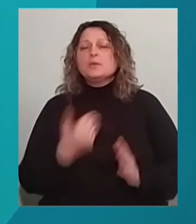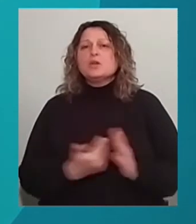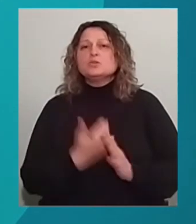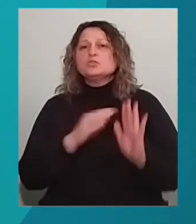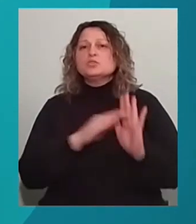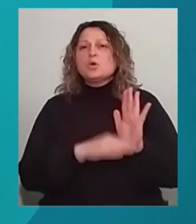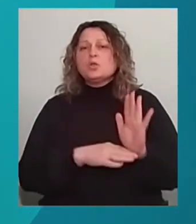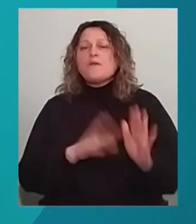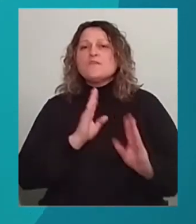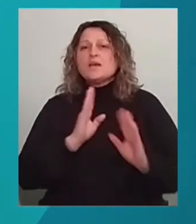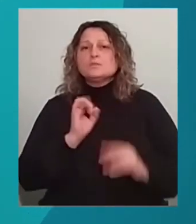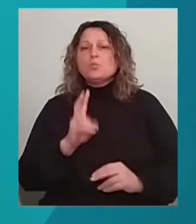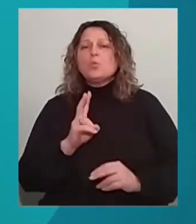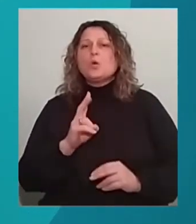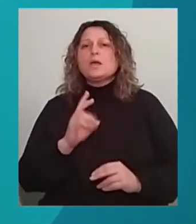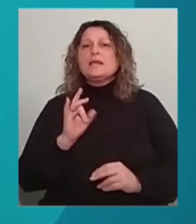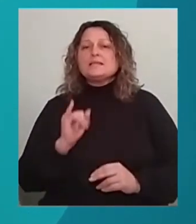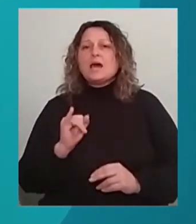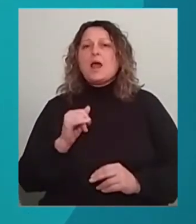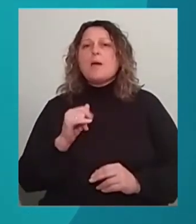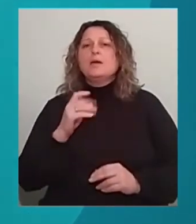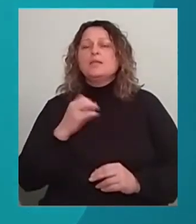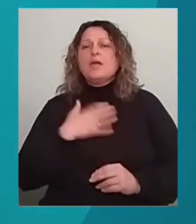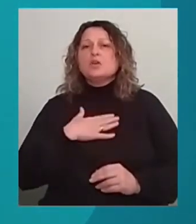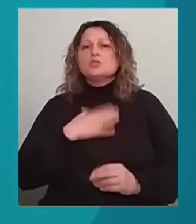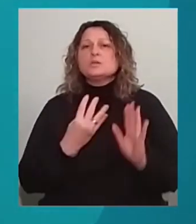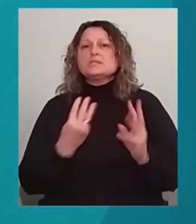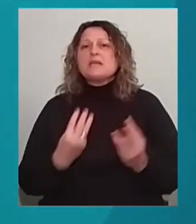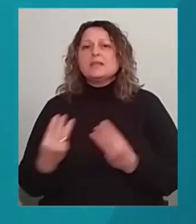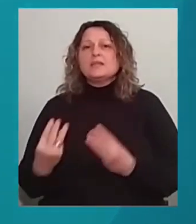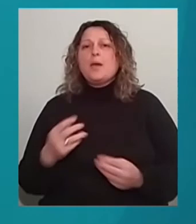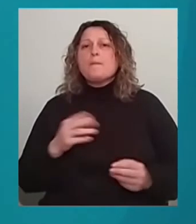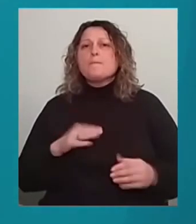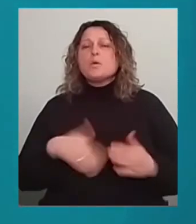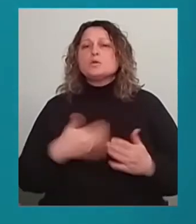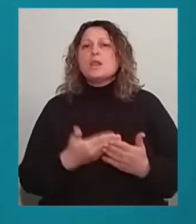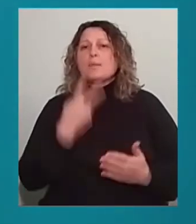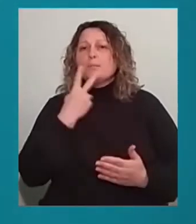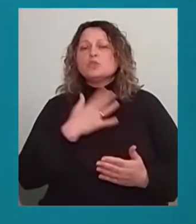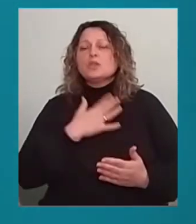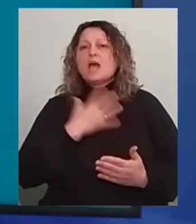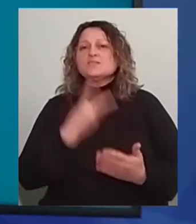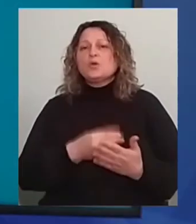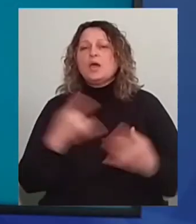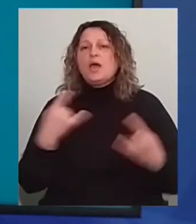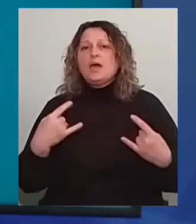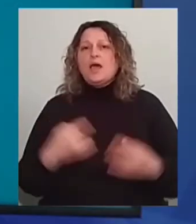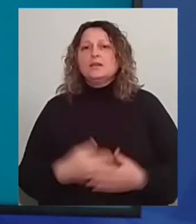Фейсбуці, в Інстаграмі, на Ютуб та на нашому сайті. Посилання на них ви бачите на своїх екранах.